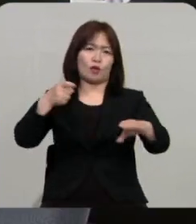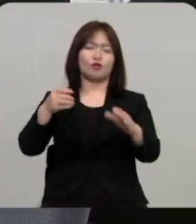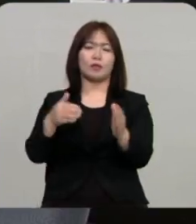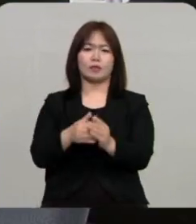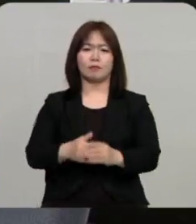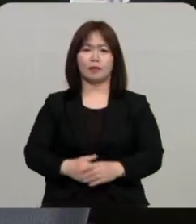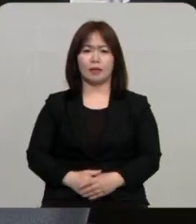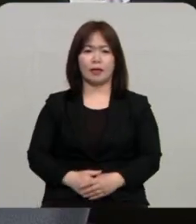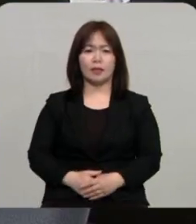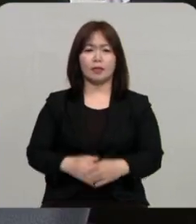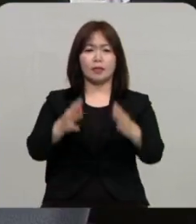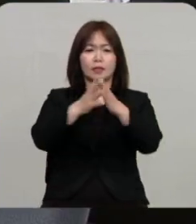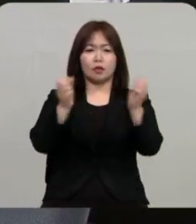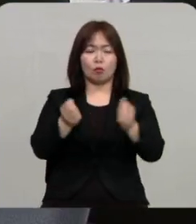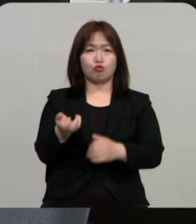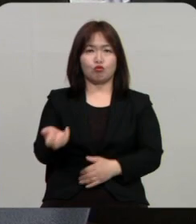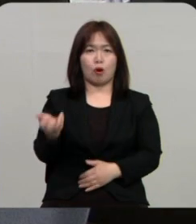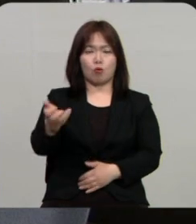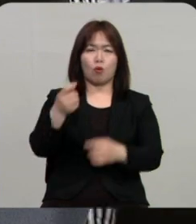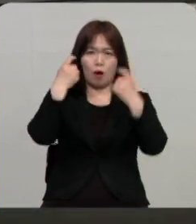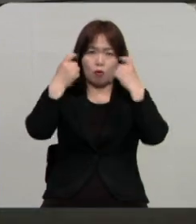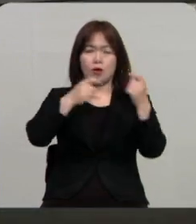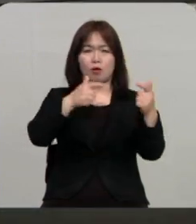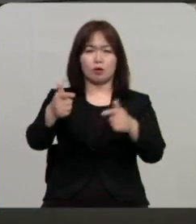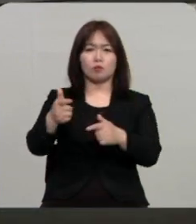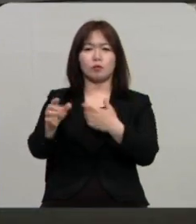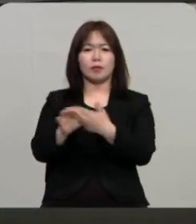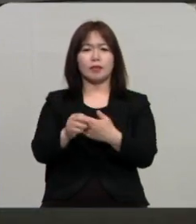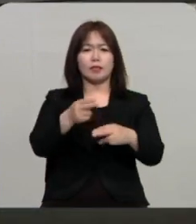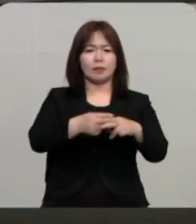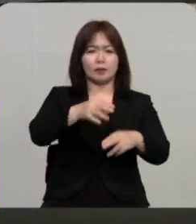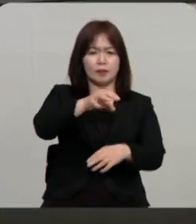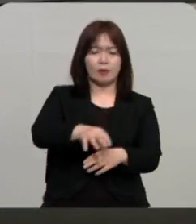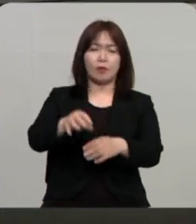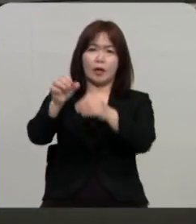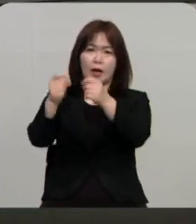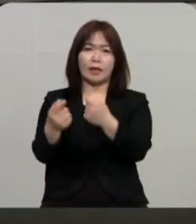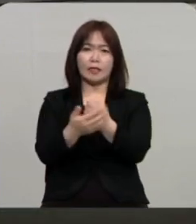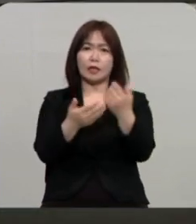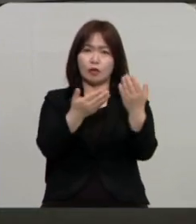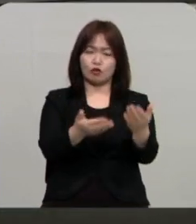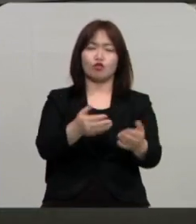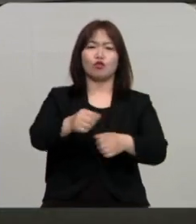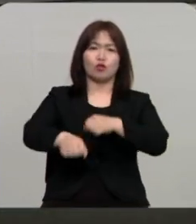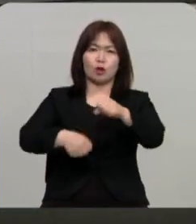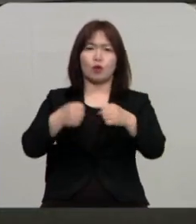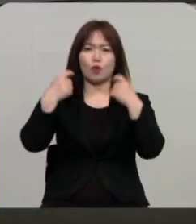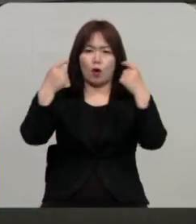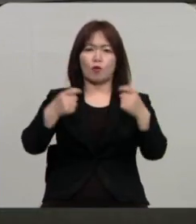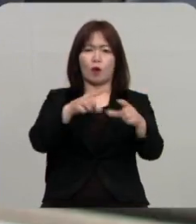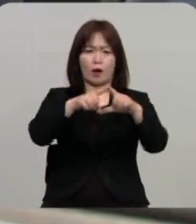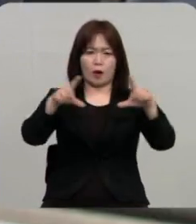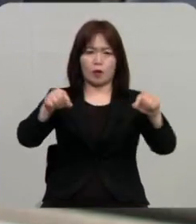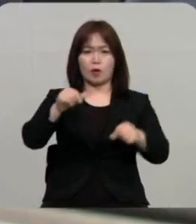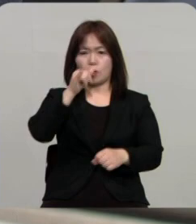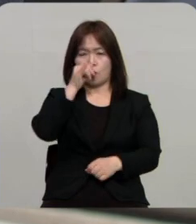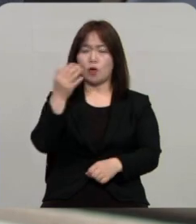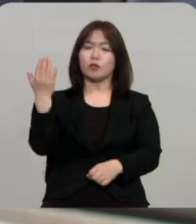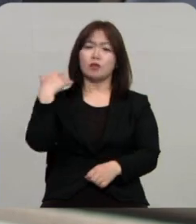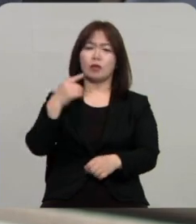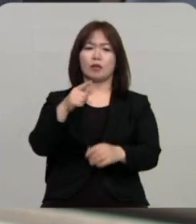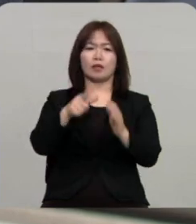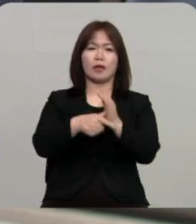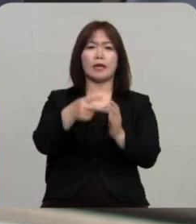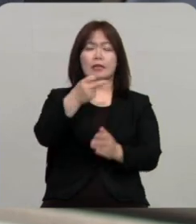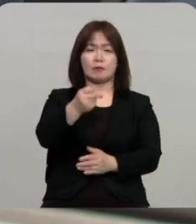조치했습니다. 전북 투어패스는 관광지와 음식점 등에서 할인 혜택을 주는 자유관광 이용권으로 지난해에만 12만